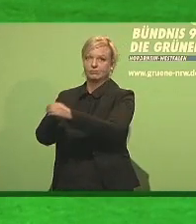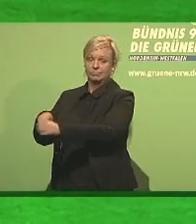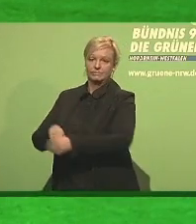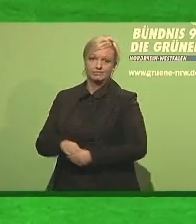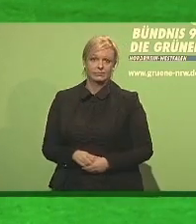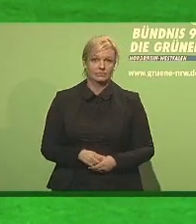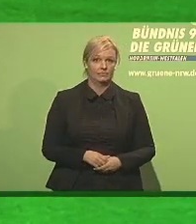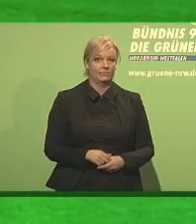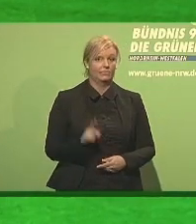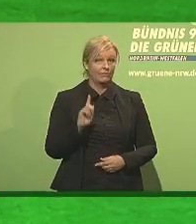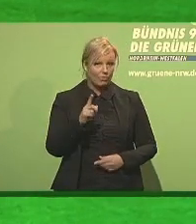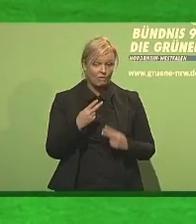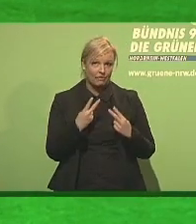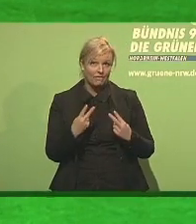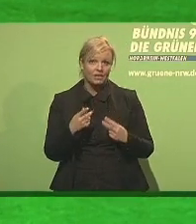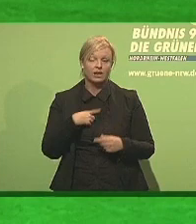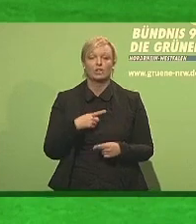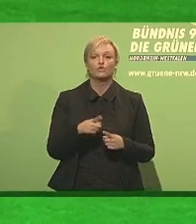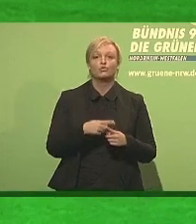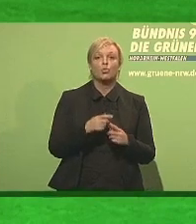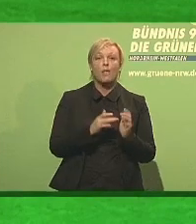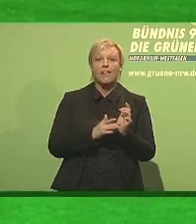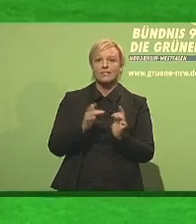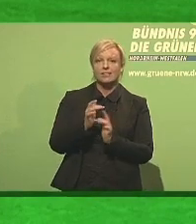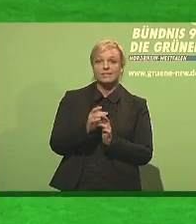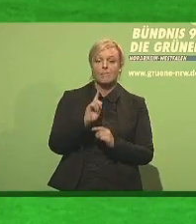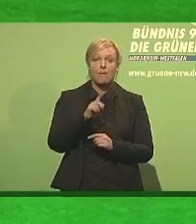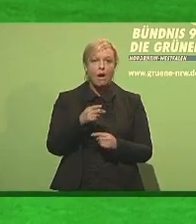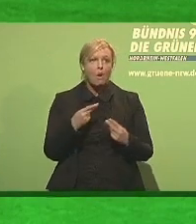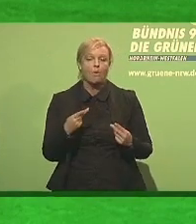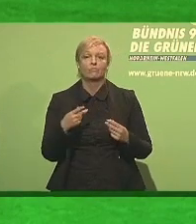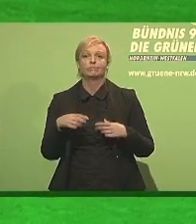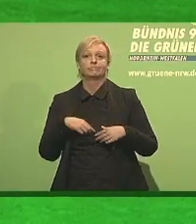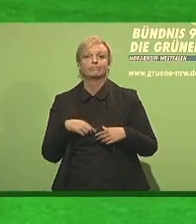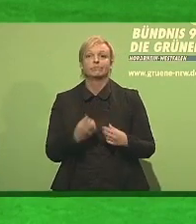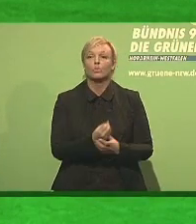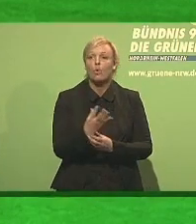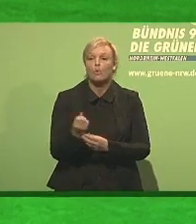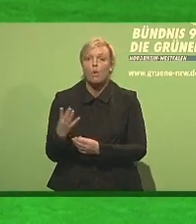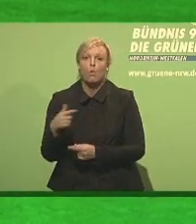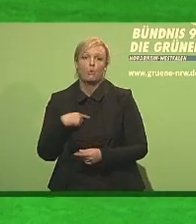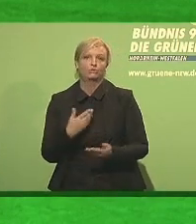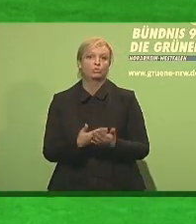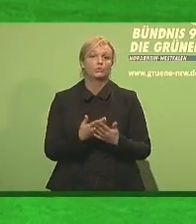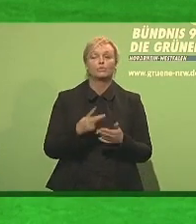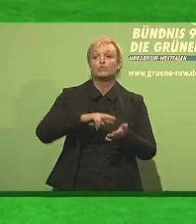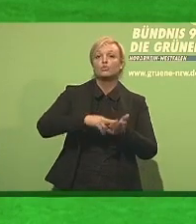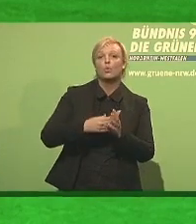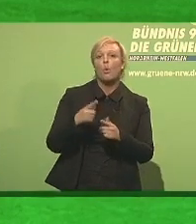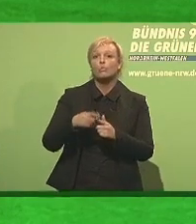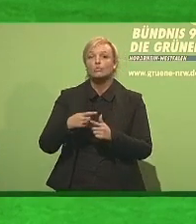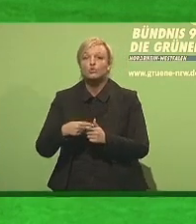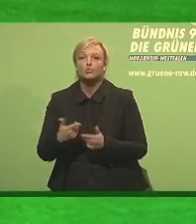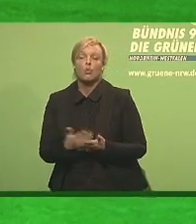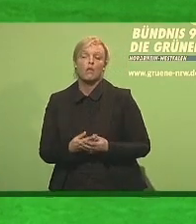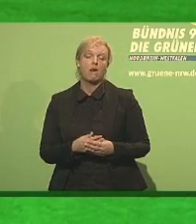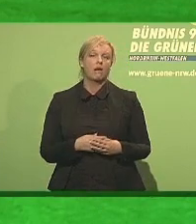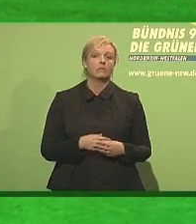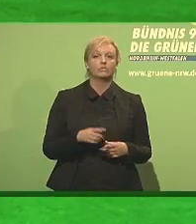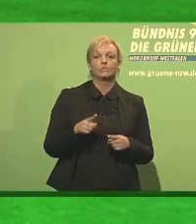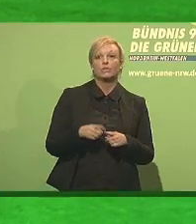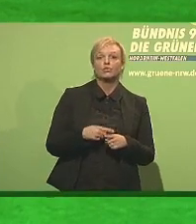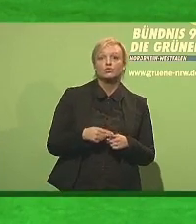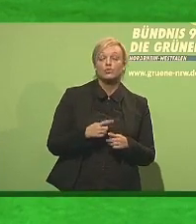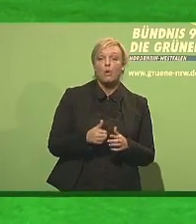endlich dafür sorgen, dass unser Steuersystem auch ökologische Anreize setzt, etwa bei den Stromsteuern oder bei der Abschaffung von Steuerprivilegien